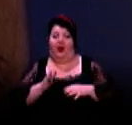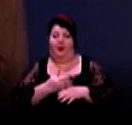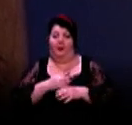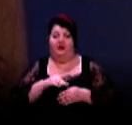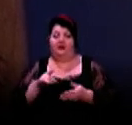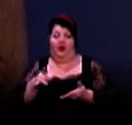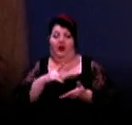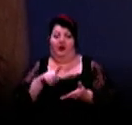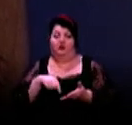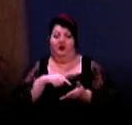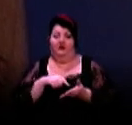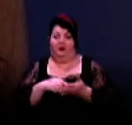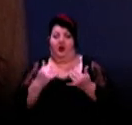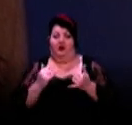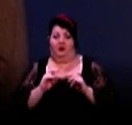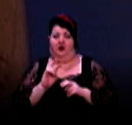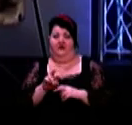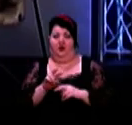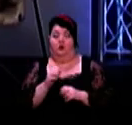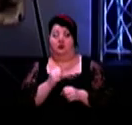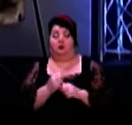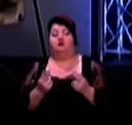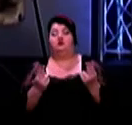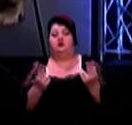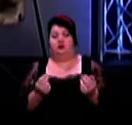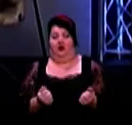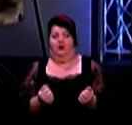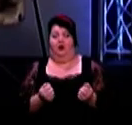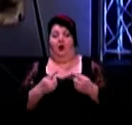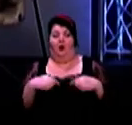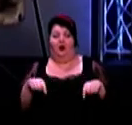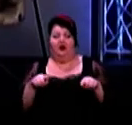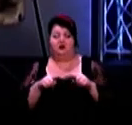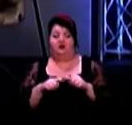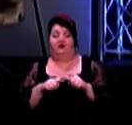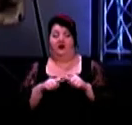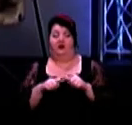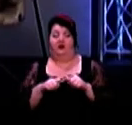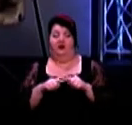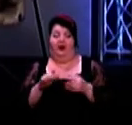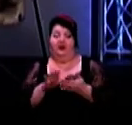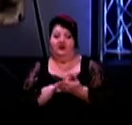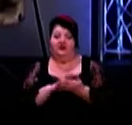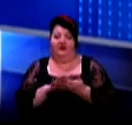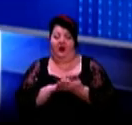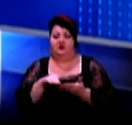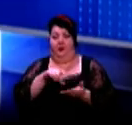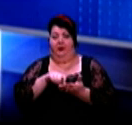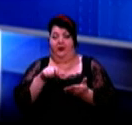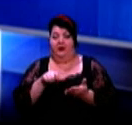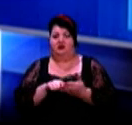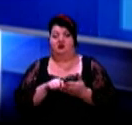філії служби зайнятості зараз виходять на роботу? Так. Організували дезінфекцію приміщень,